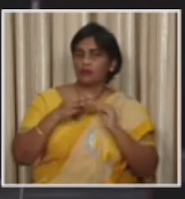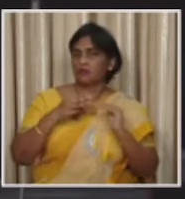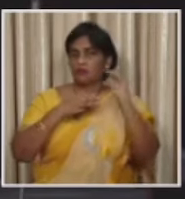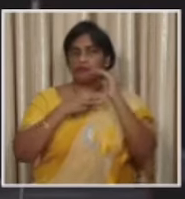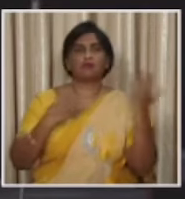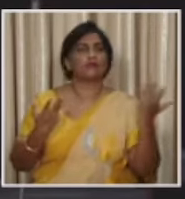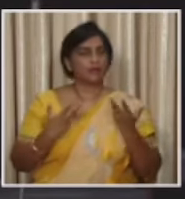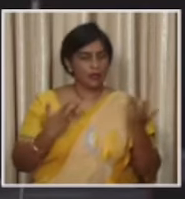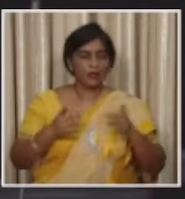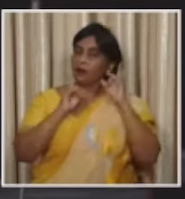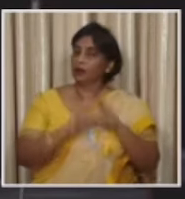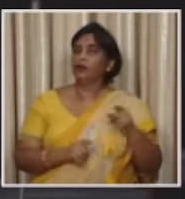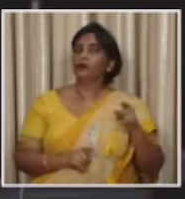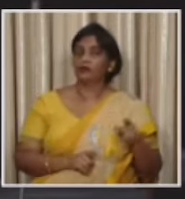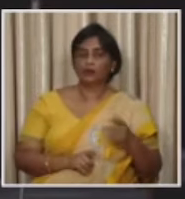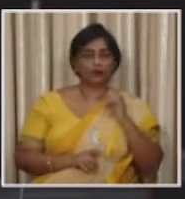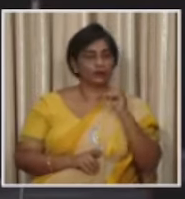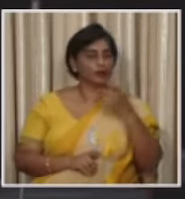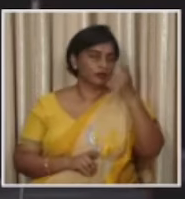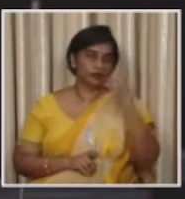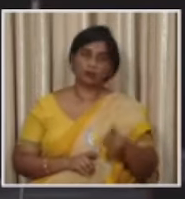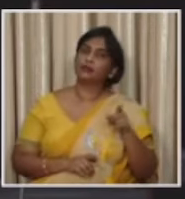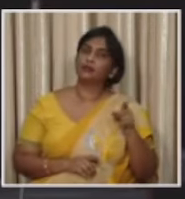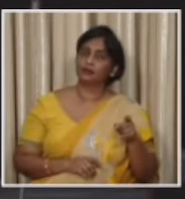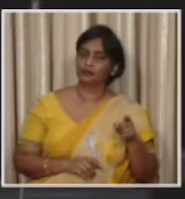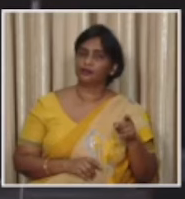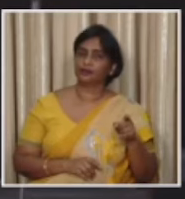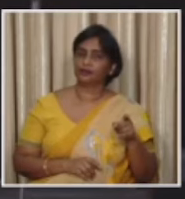බෑ. එතකොට කවුරු හරි කෙනෙක්